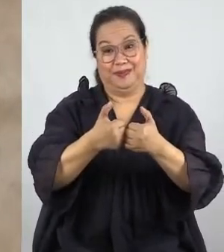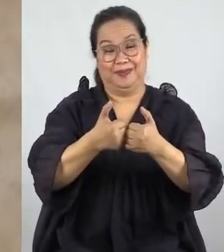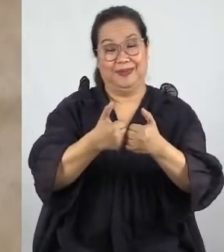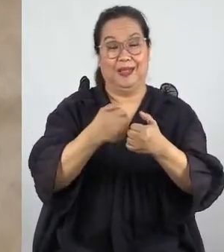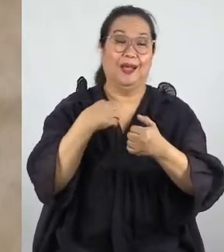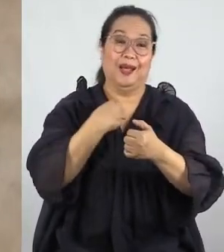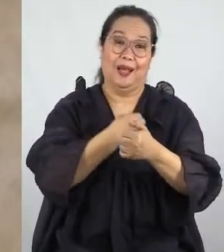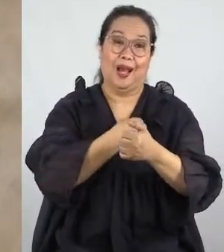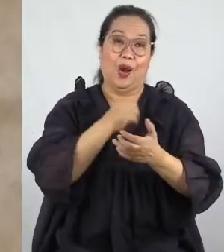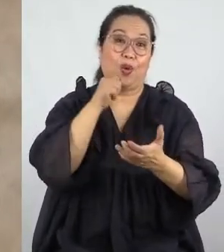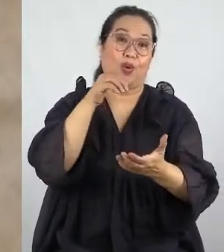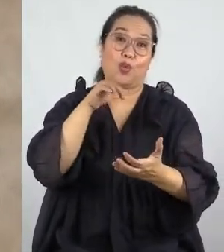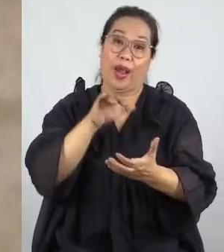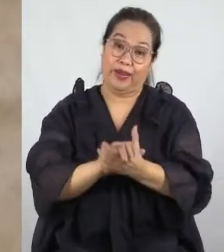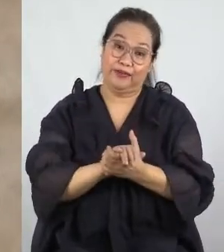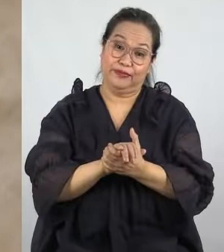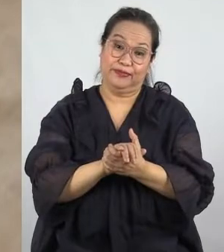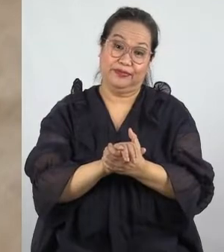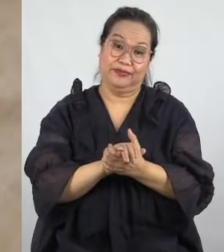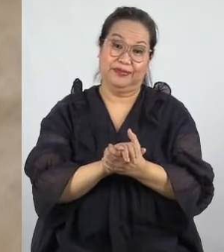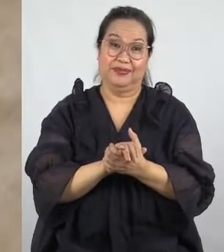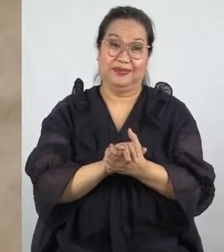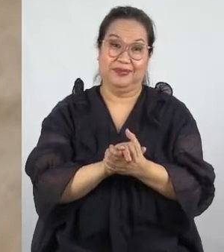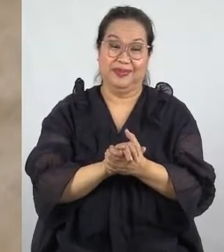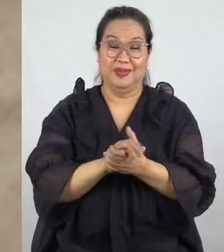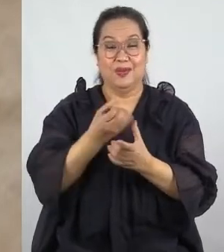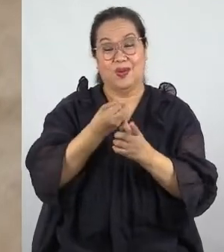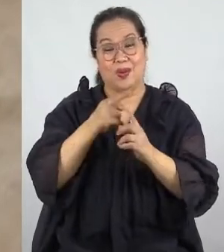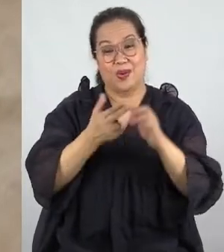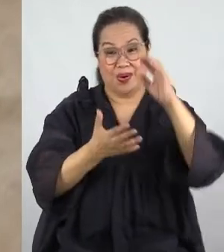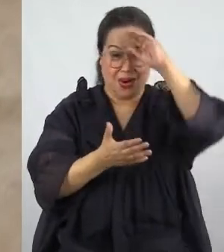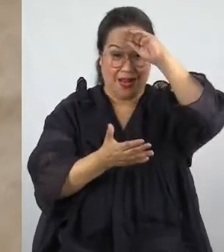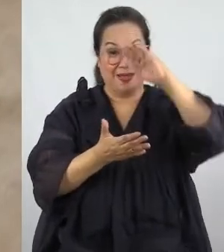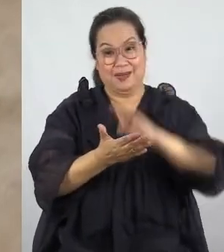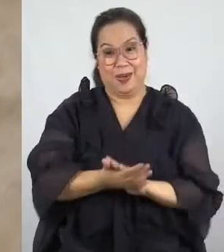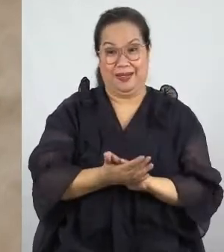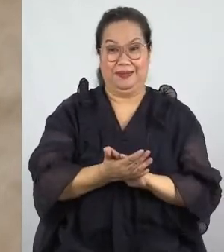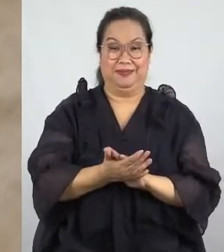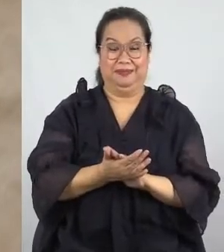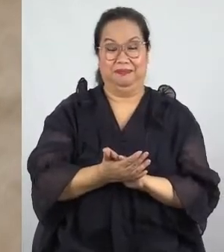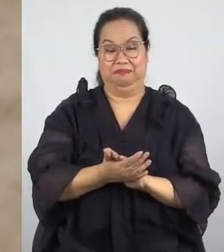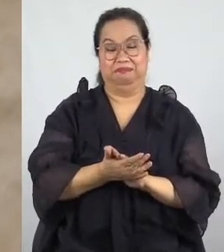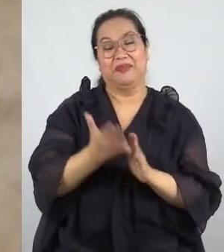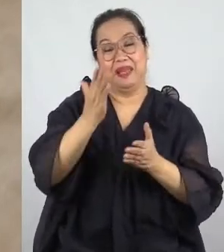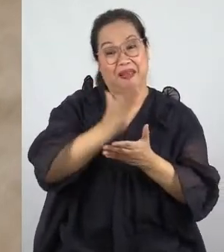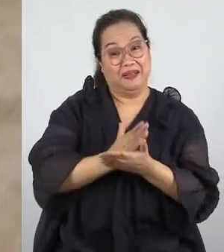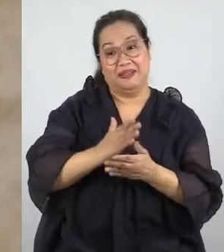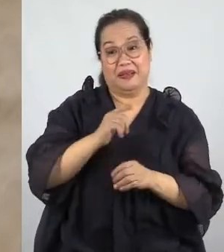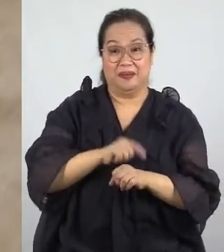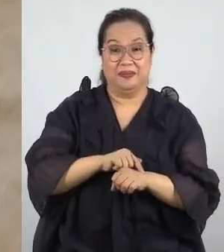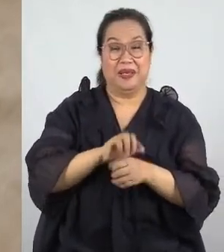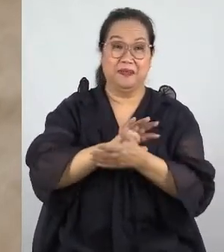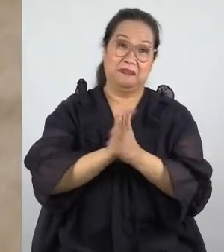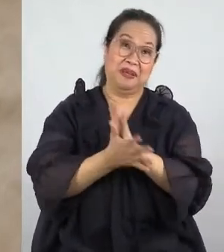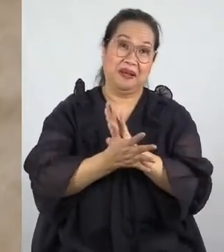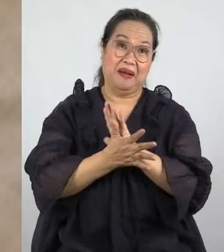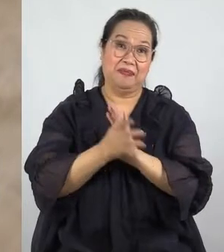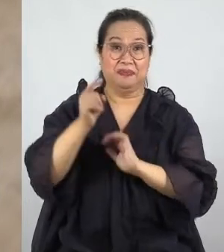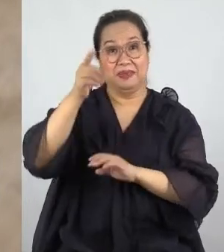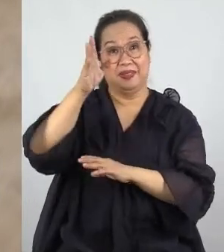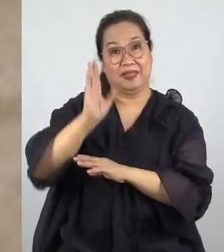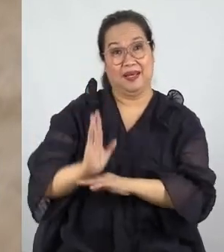ating asawa, wife or husband. Kung minsan, nagiging Diyos-Diyusan sa